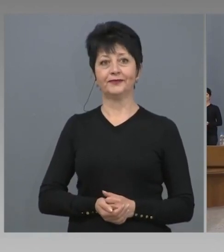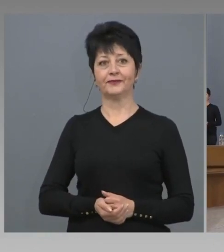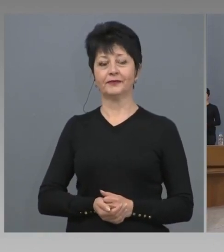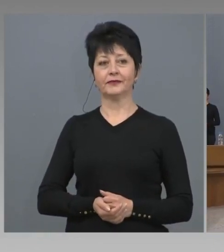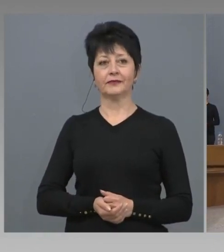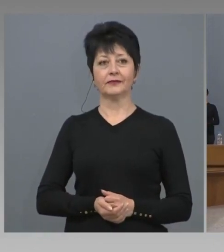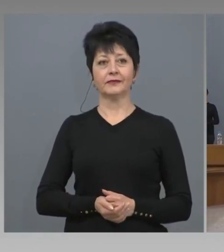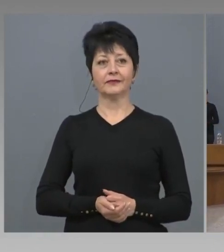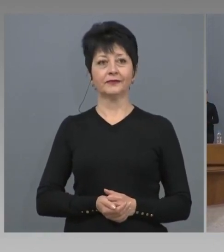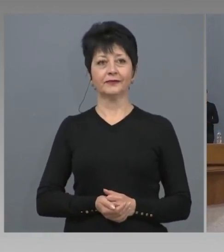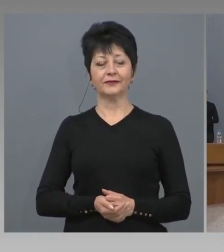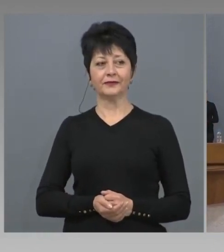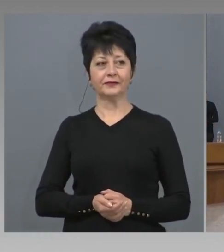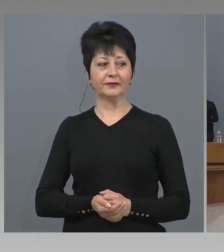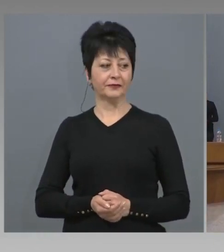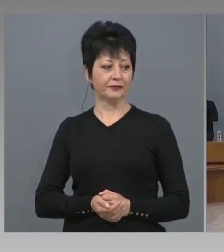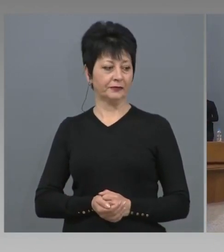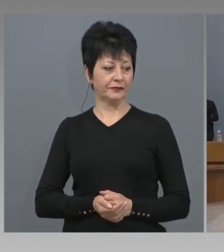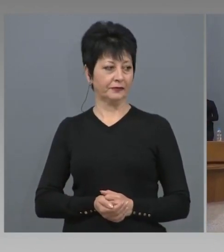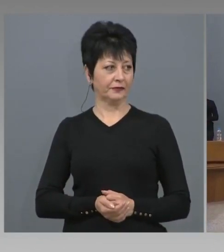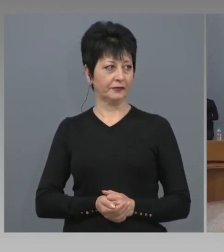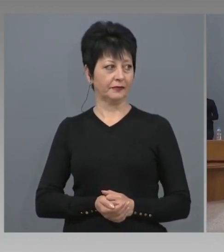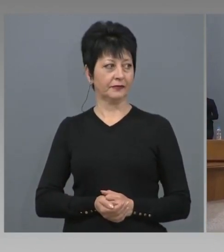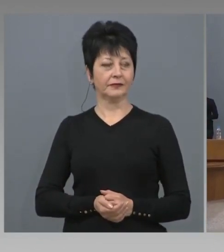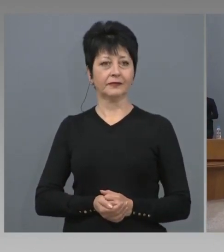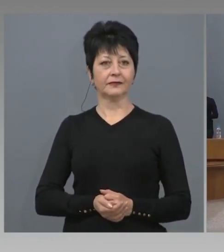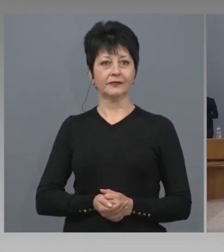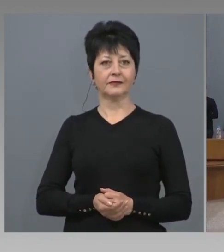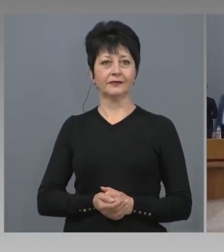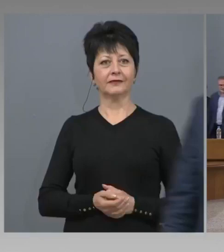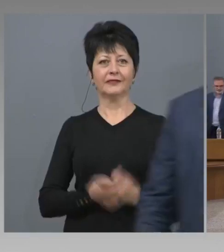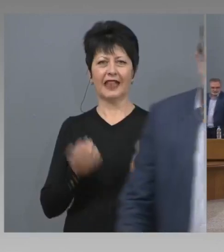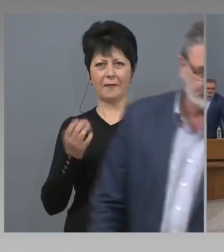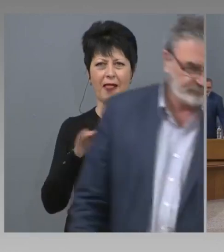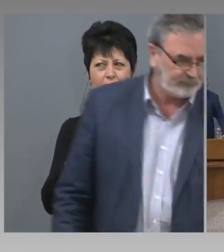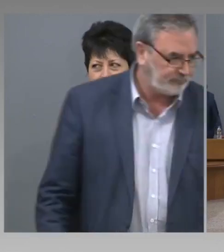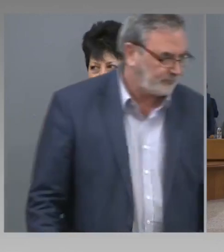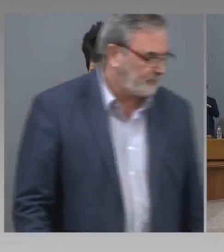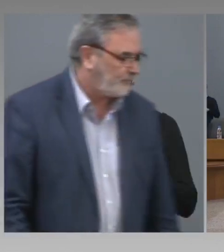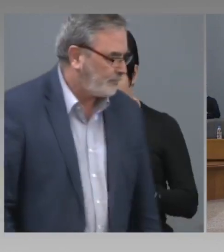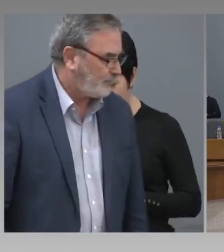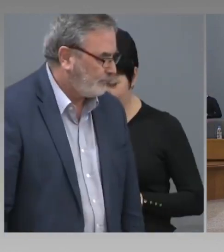така, Мутавчийски да седне до мен. Така се разредете.